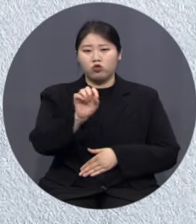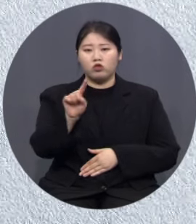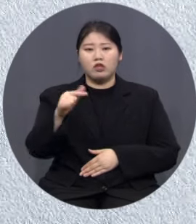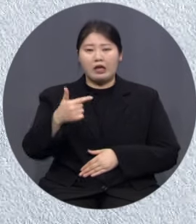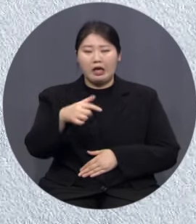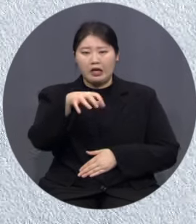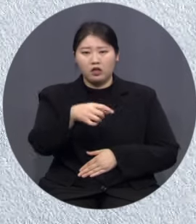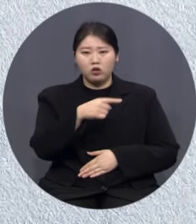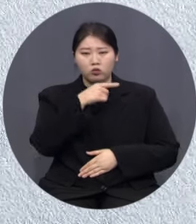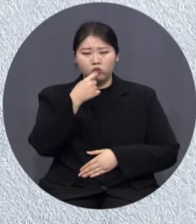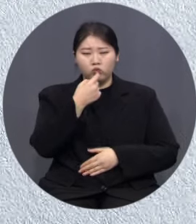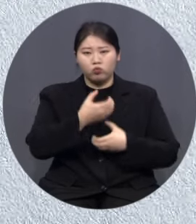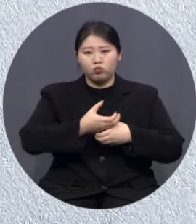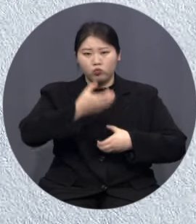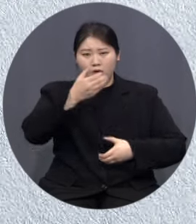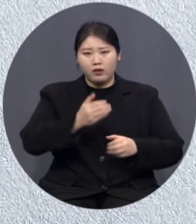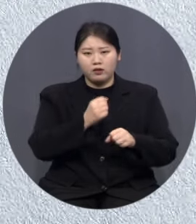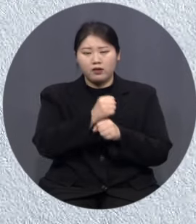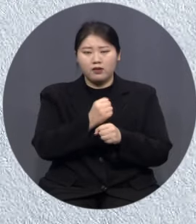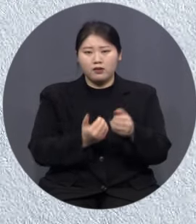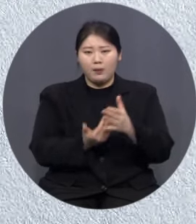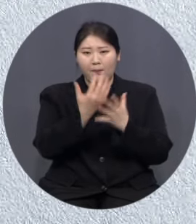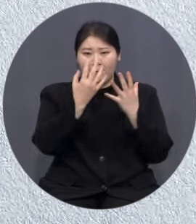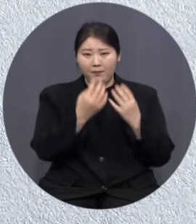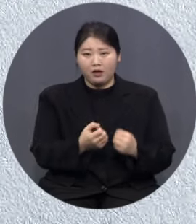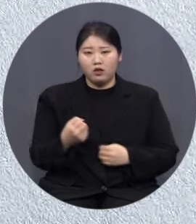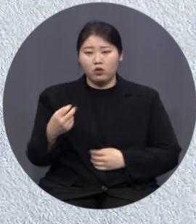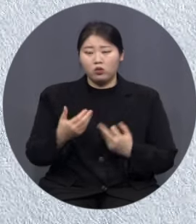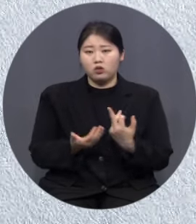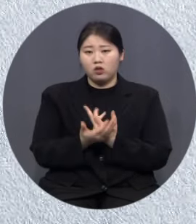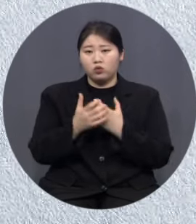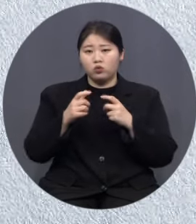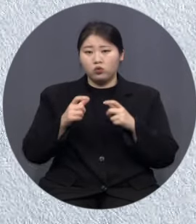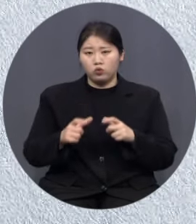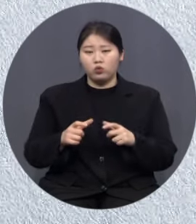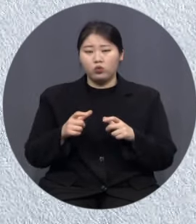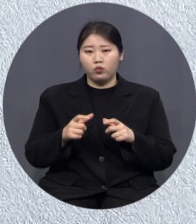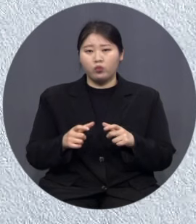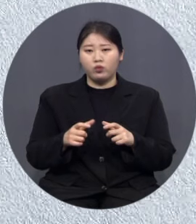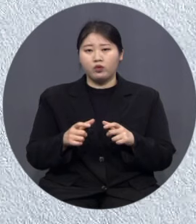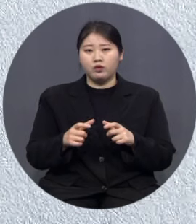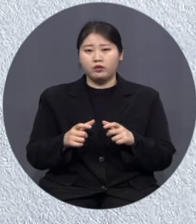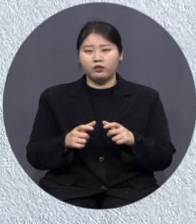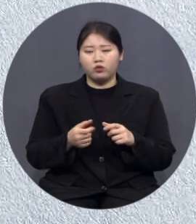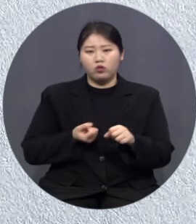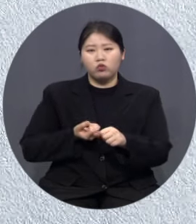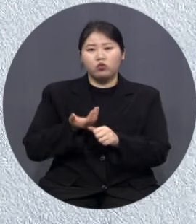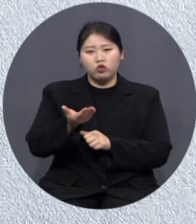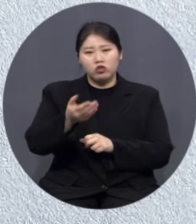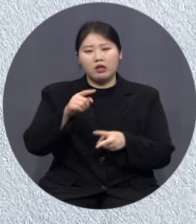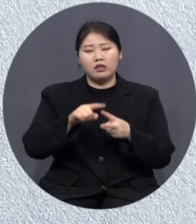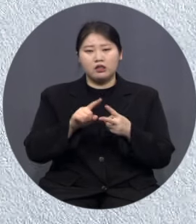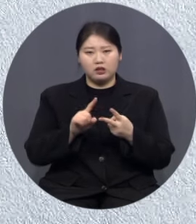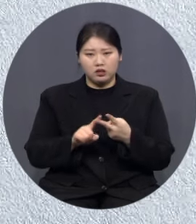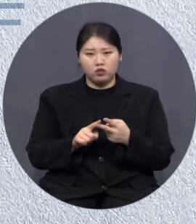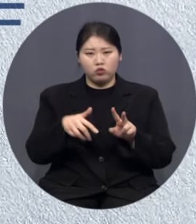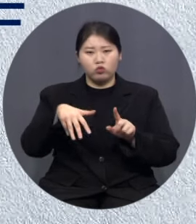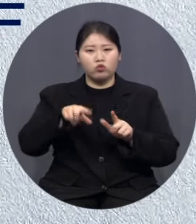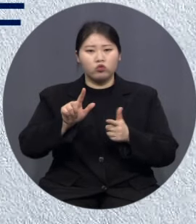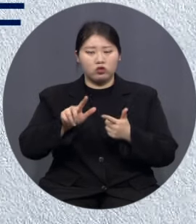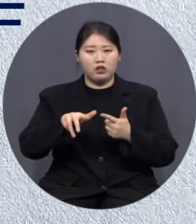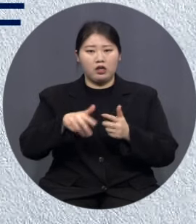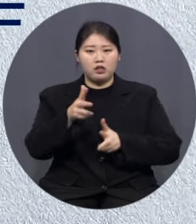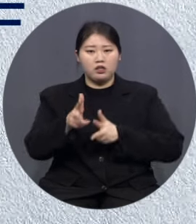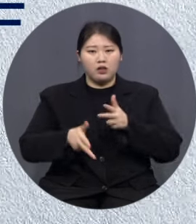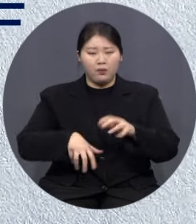없어도 소비해도 충분히 되잖아요 월동 채소 같은 경우는 충청 풍지 올라갔단 말이에요 수출을 하든지 6차 산업으로 가든지